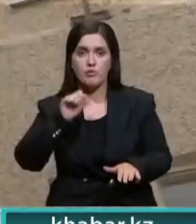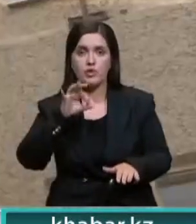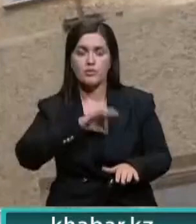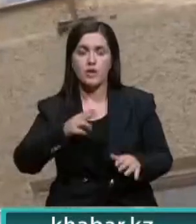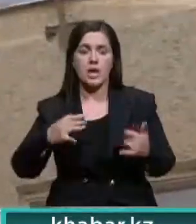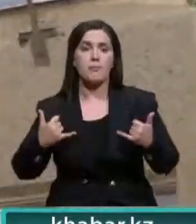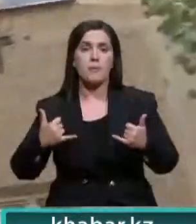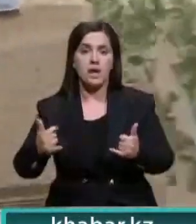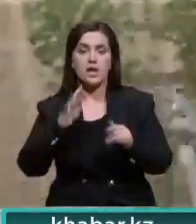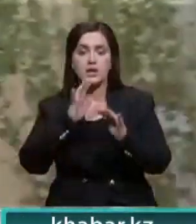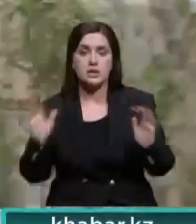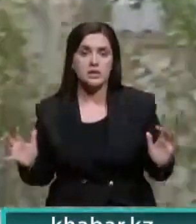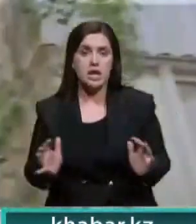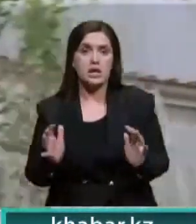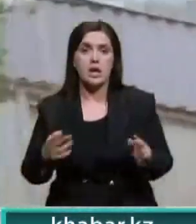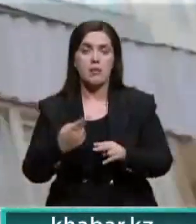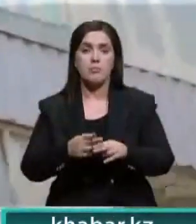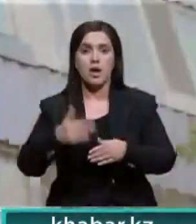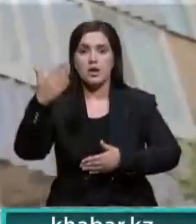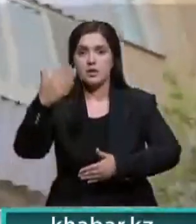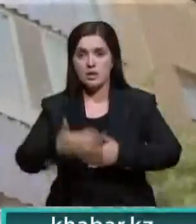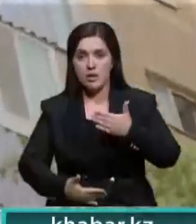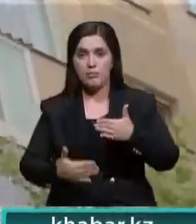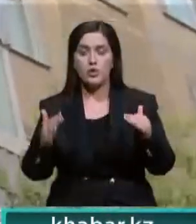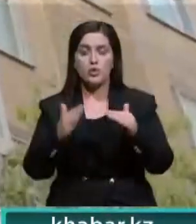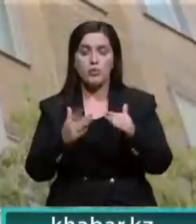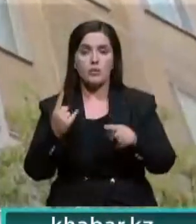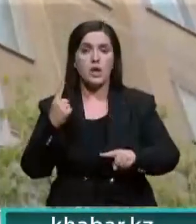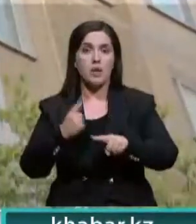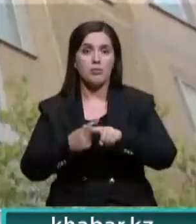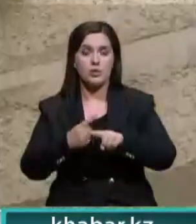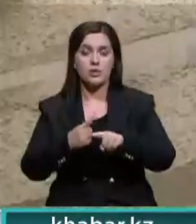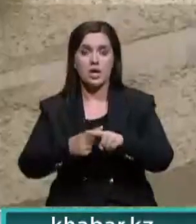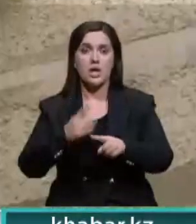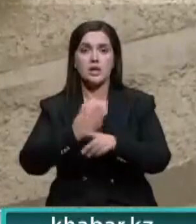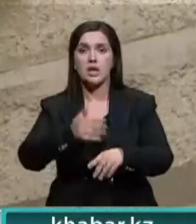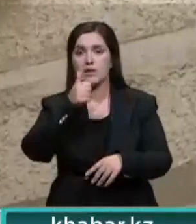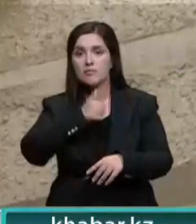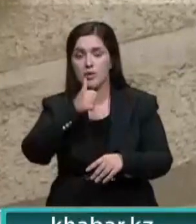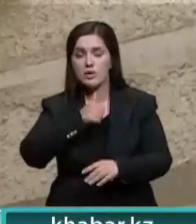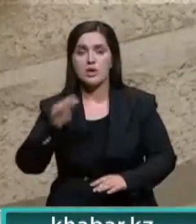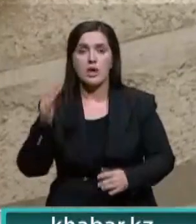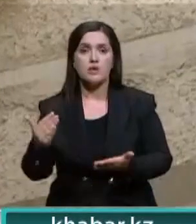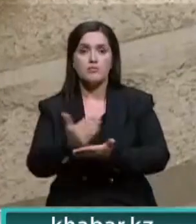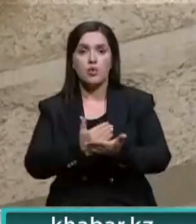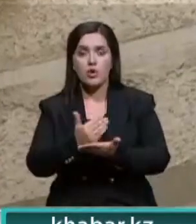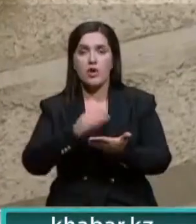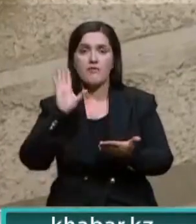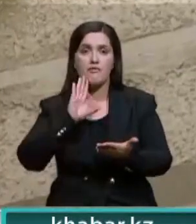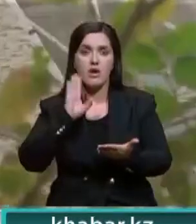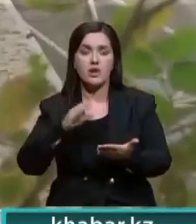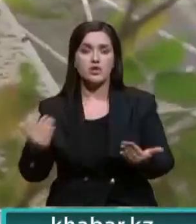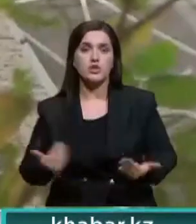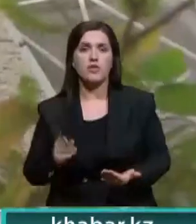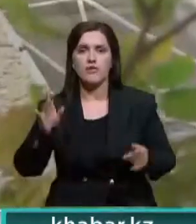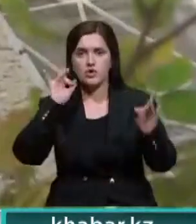полива. Сохранить целостность фасада дома – это не единственный плюс установки. Метод сбора конденсата избавит жильцов квартир